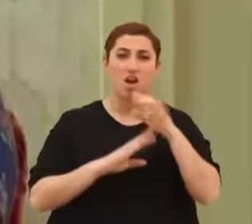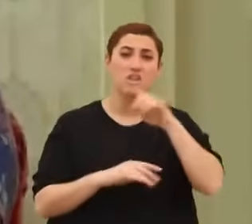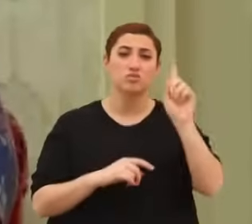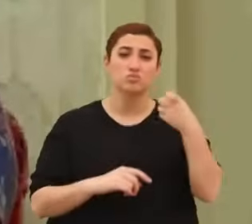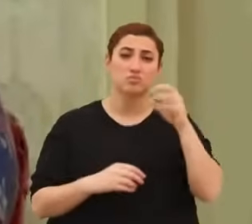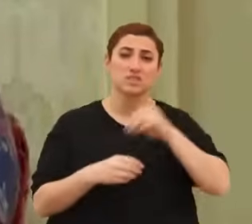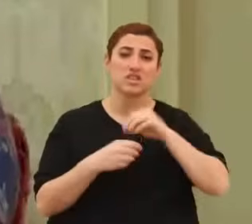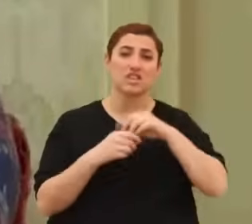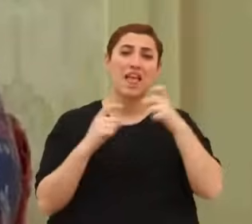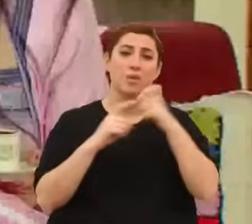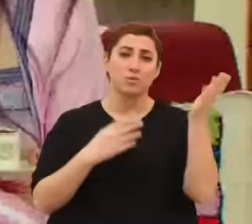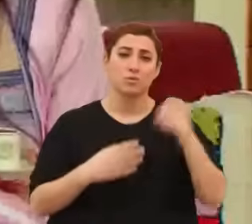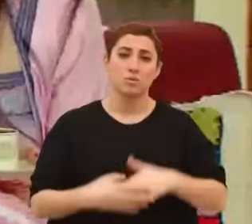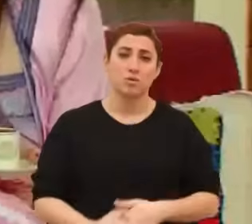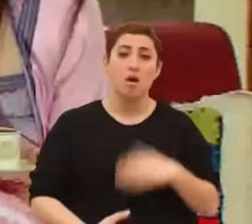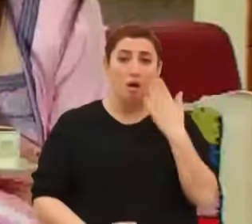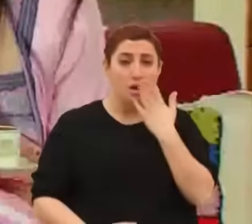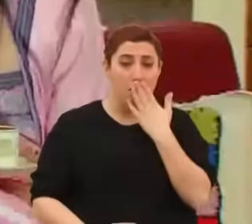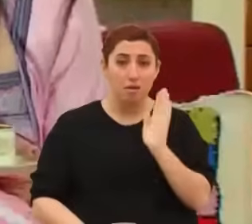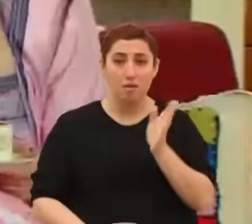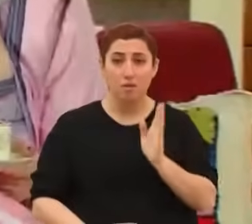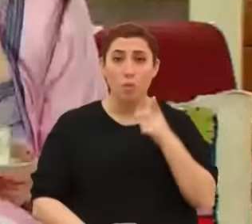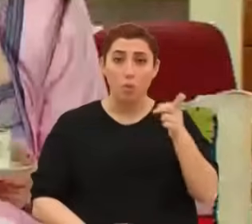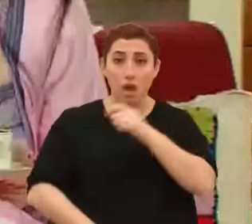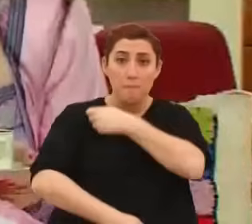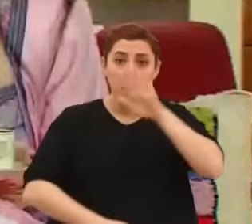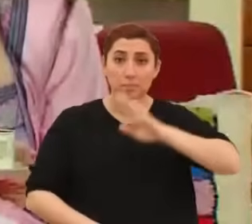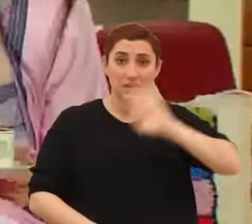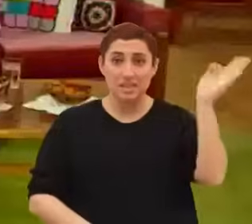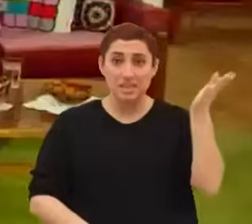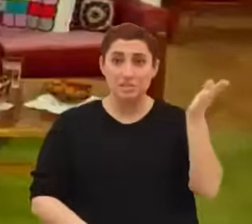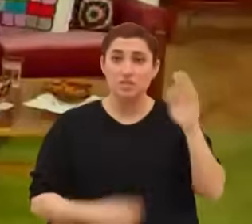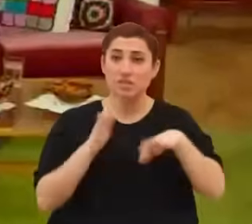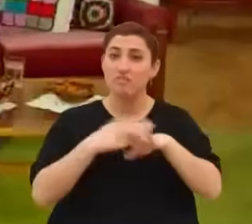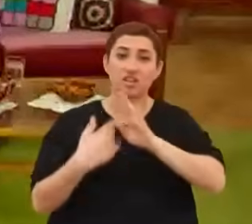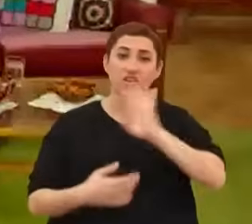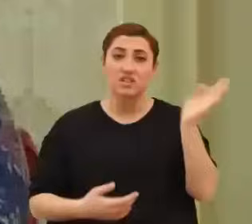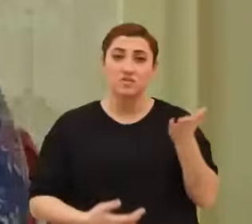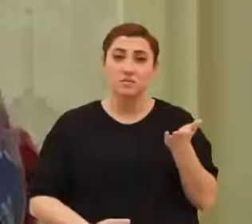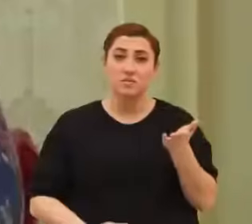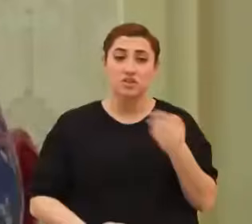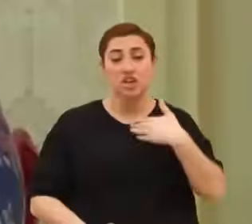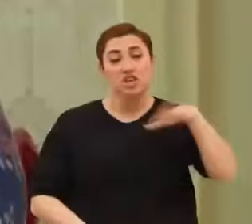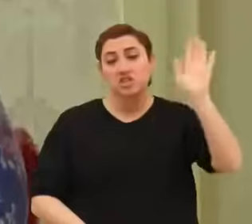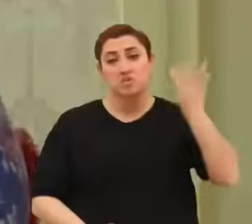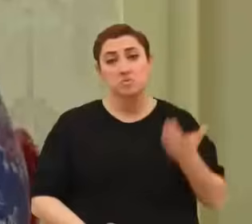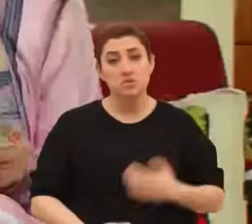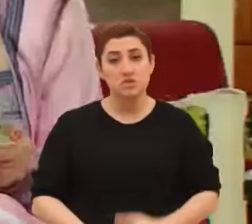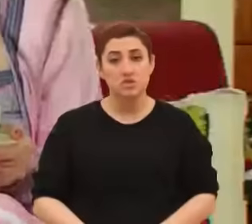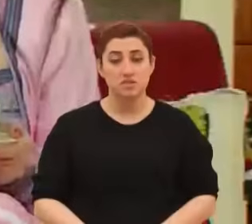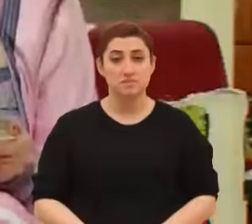Arkadaşını bulmuş işte, Ergun'u. Aa, o da mı Almanya'ya gitmiş? Niye gitmiş? Gitmiş